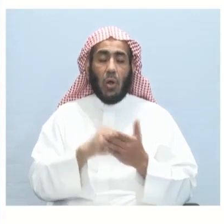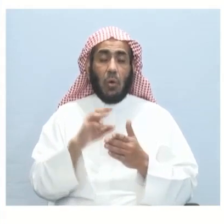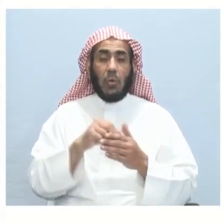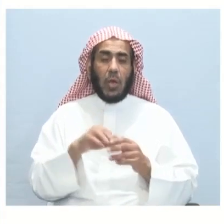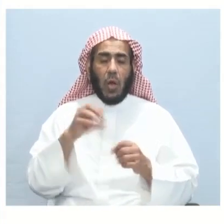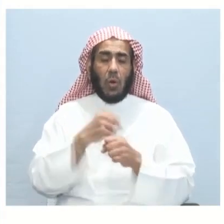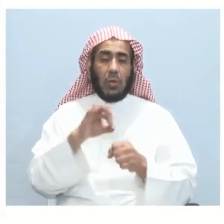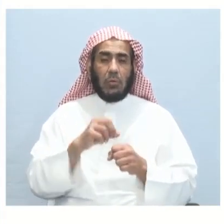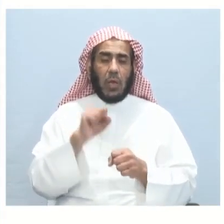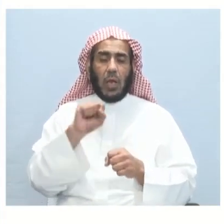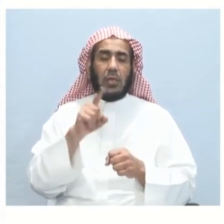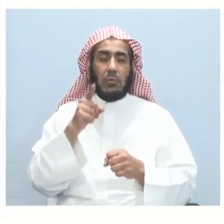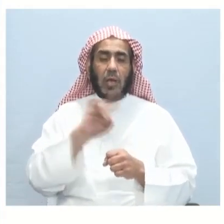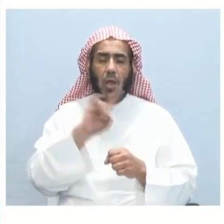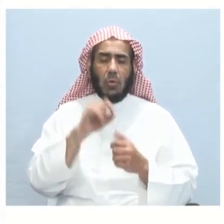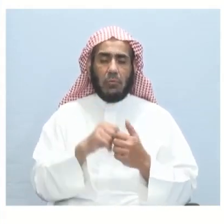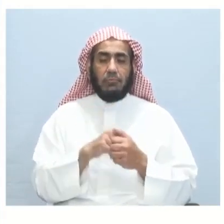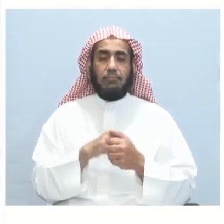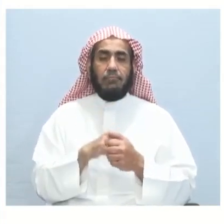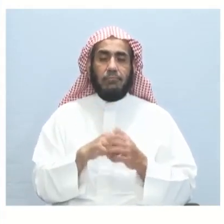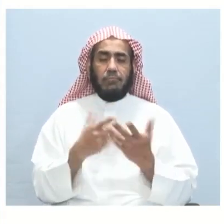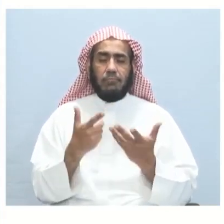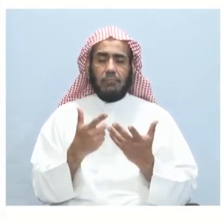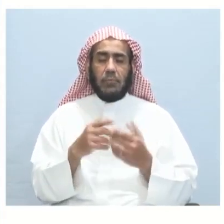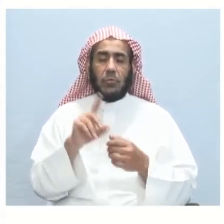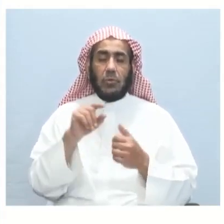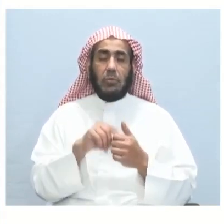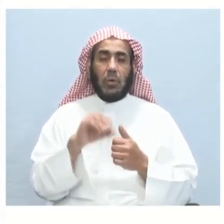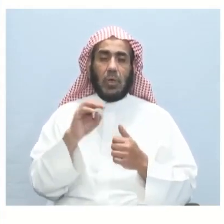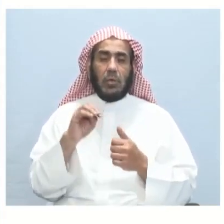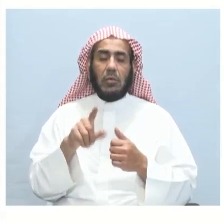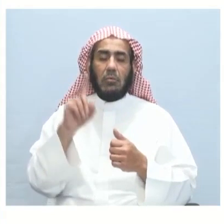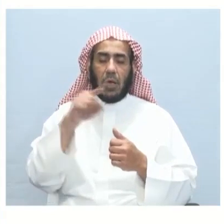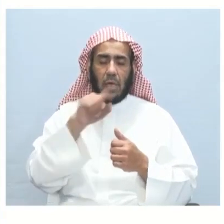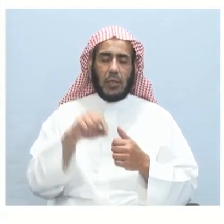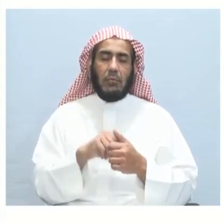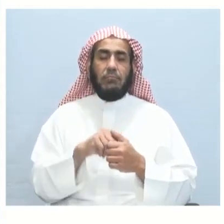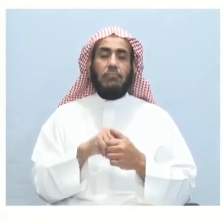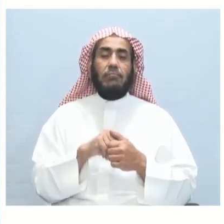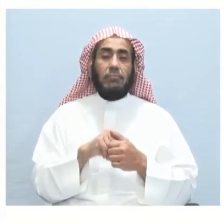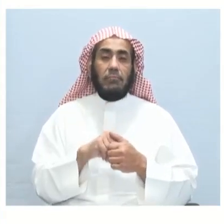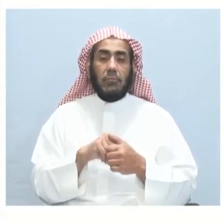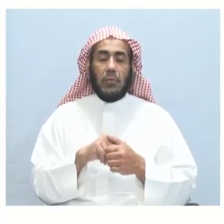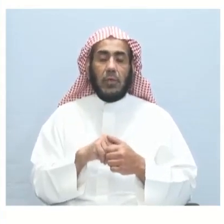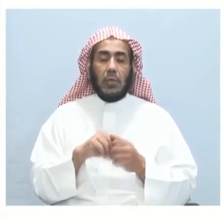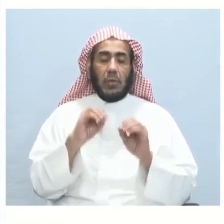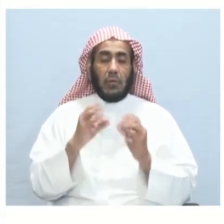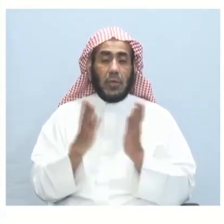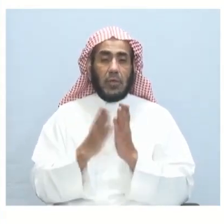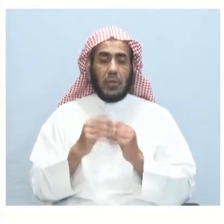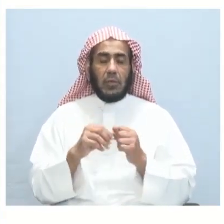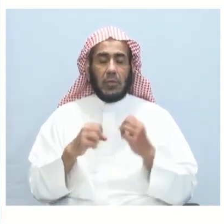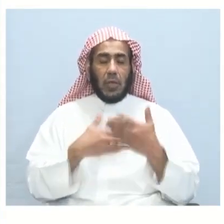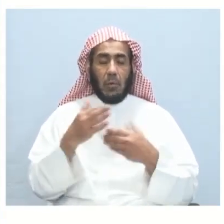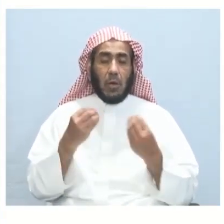الى ورقه العمل الخاصه بك احسنت الاجابه خاطئه تعلمنا في هذا الدرس درس